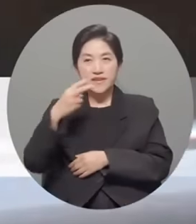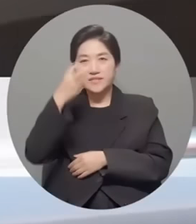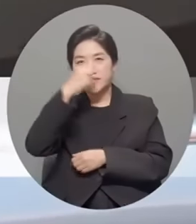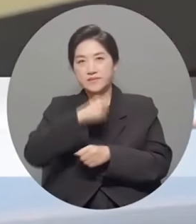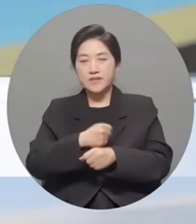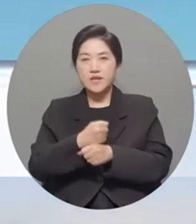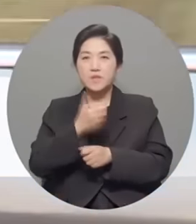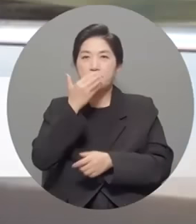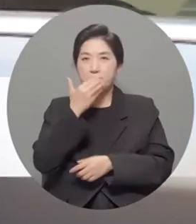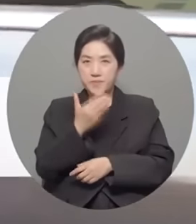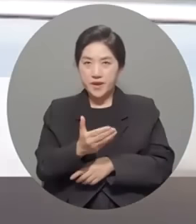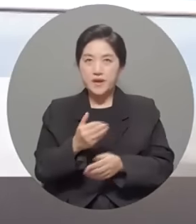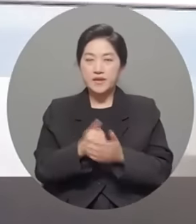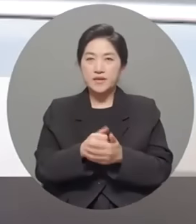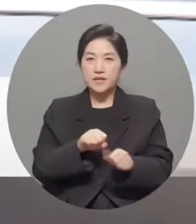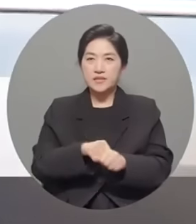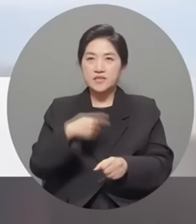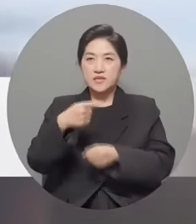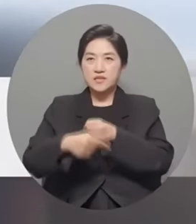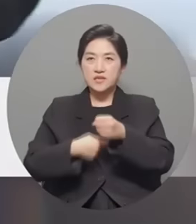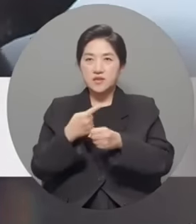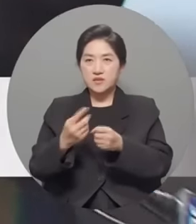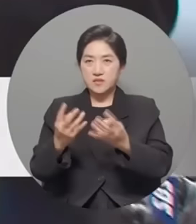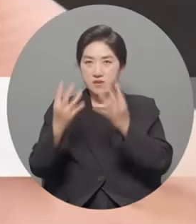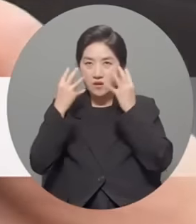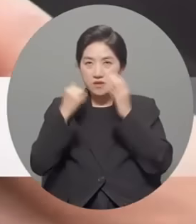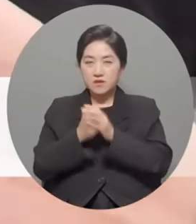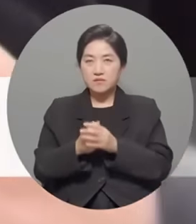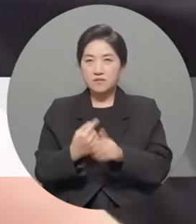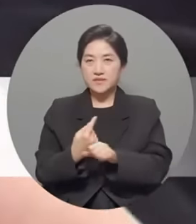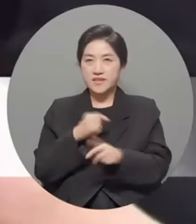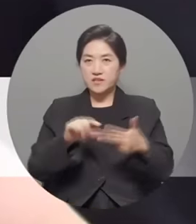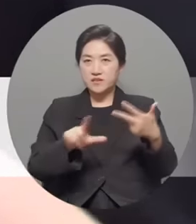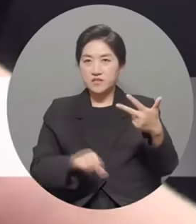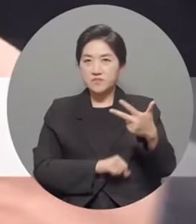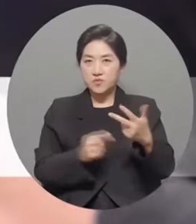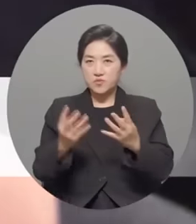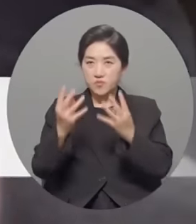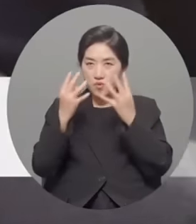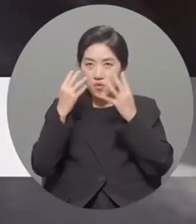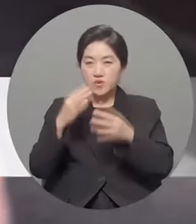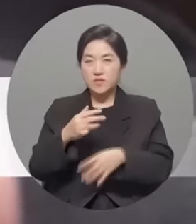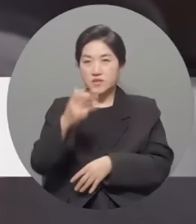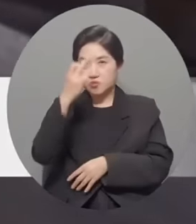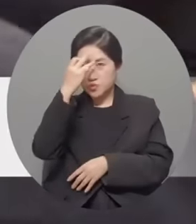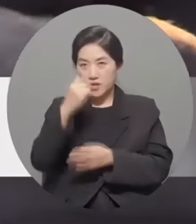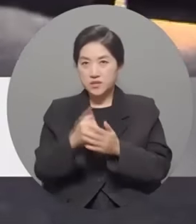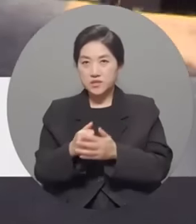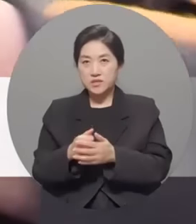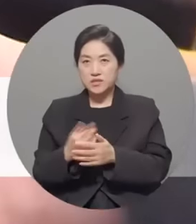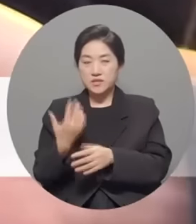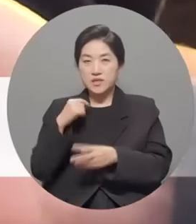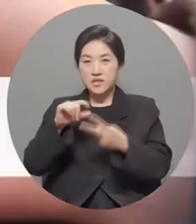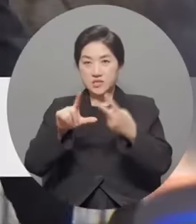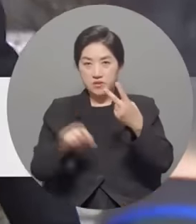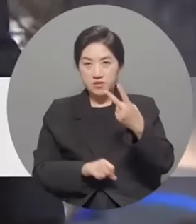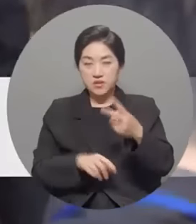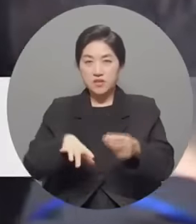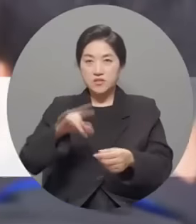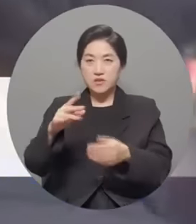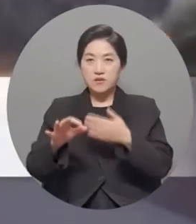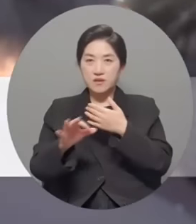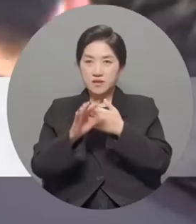다시 심사를 받을 수 있는데요. 징역 1년의 실형을 선고받고 작년 7월부터 복역해온 최 씨는 지난 2월 있었던